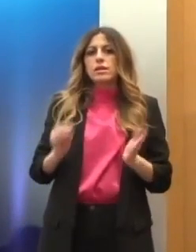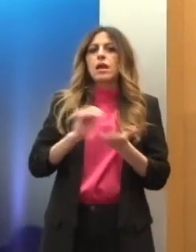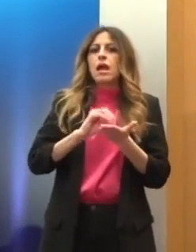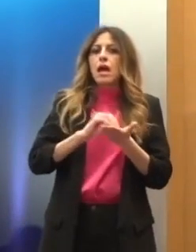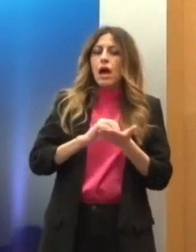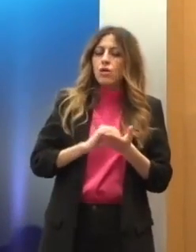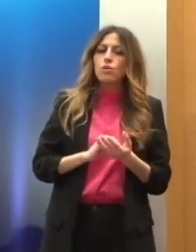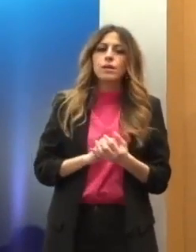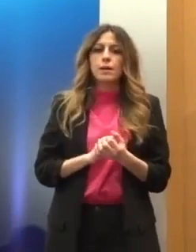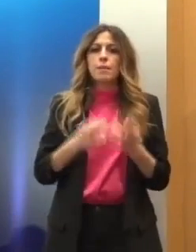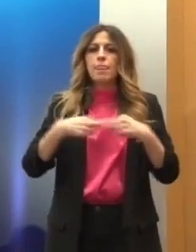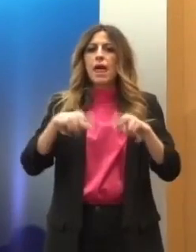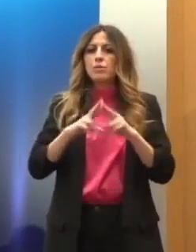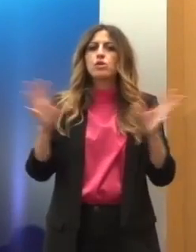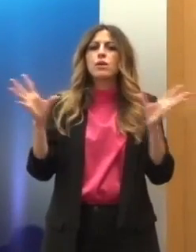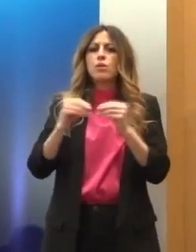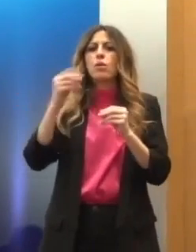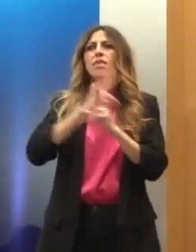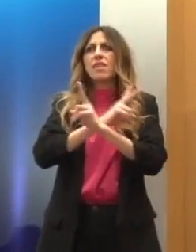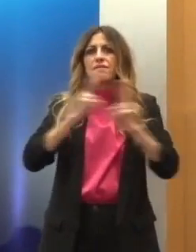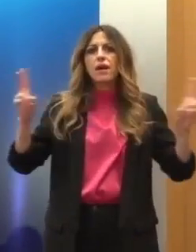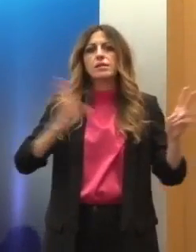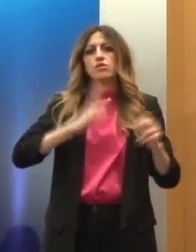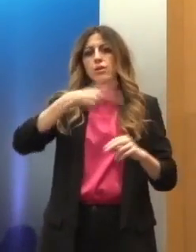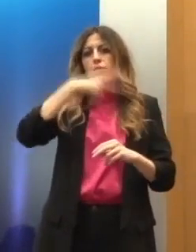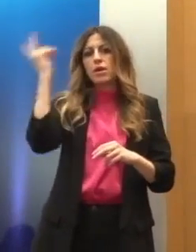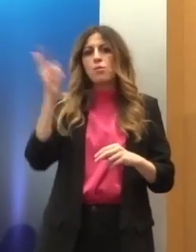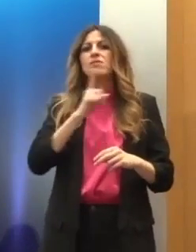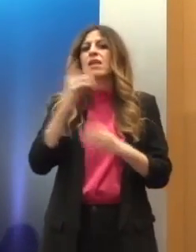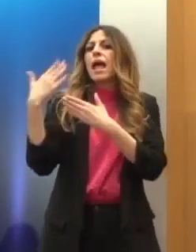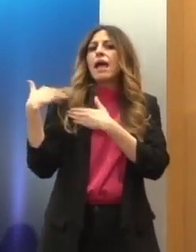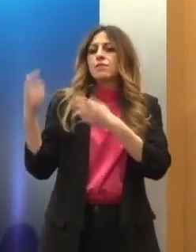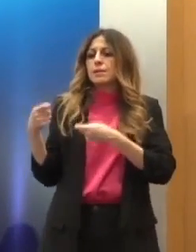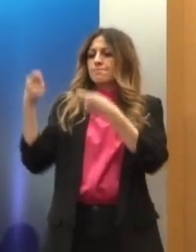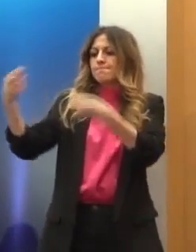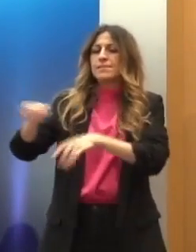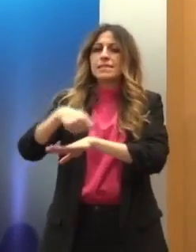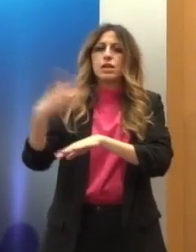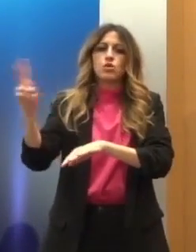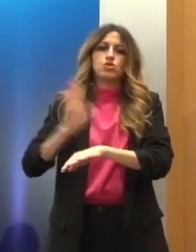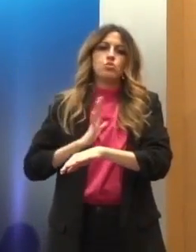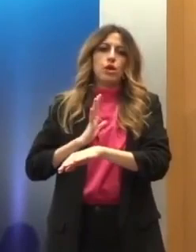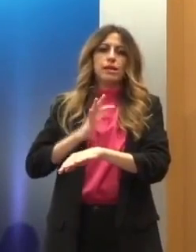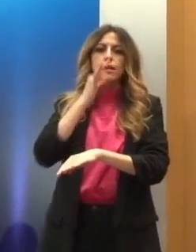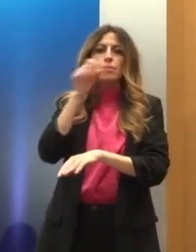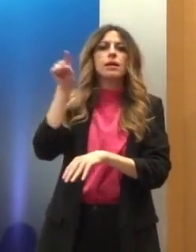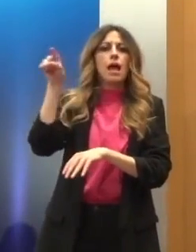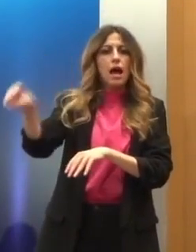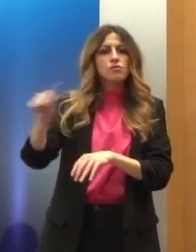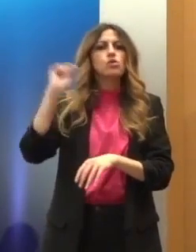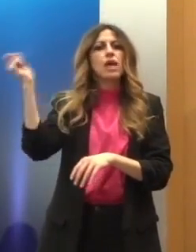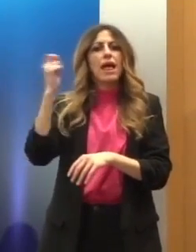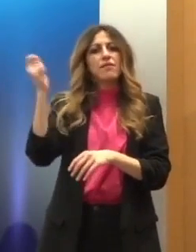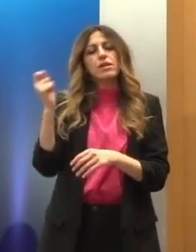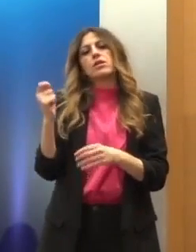Δικαιωμάτων, όπως γνωρίζετε, η εν λόγω αρμοδιότητα ανατέθηκε πλέον στο συνήγορο του πολίτη, ο οποίος ορίστηκε ως εθνικός μηχανισμός διερεύνησης